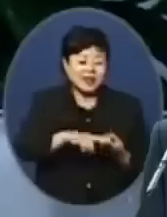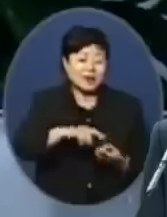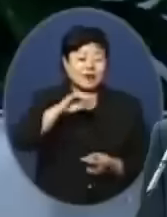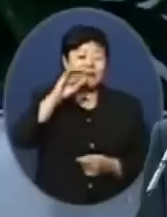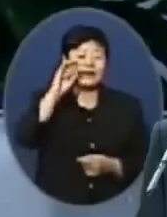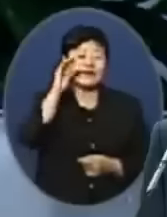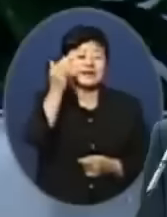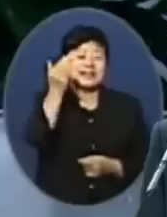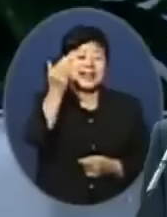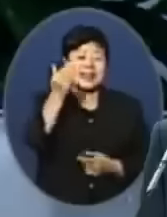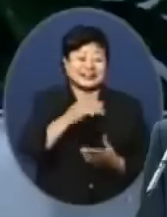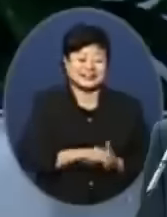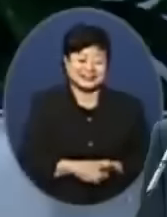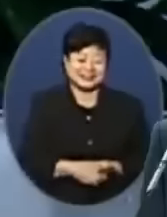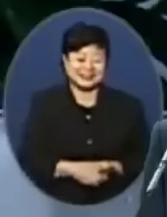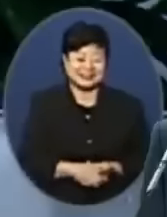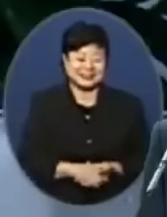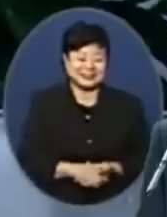그대로 되나?